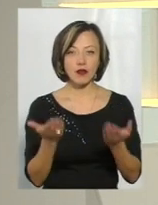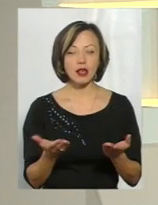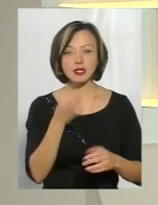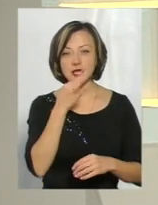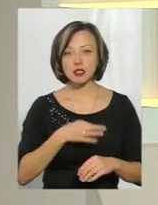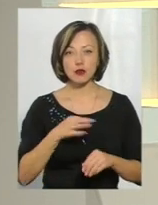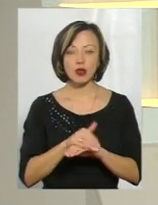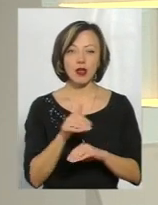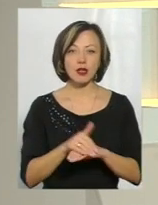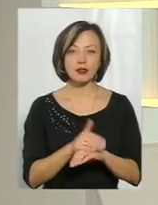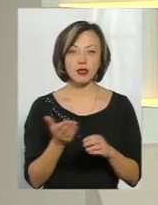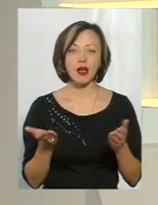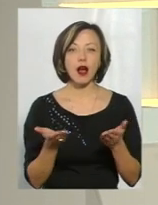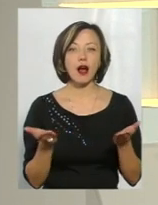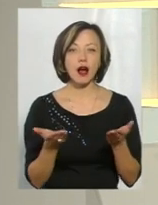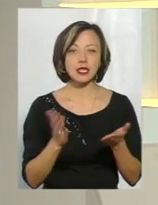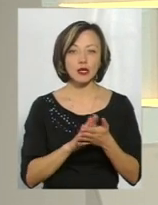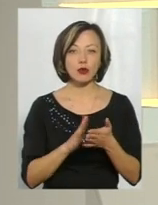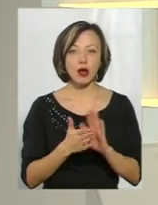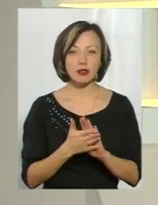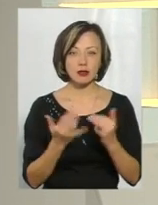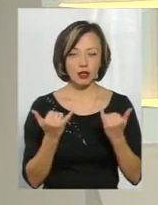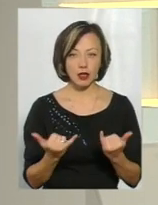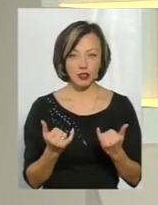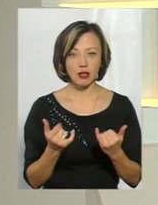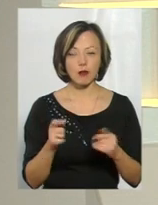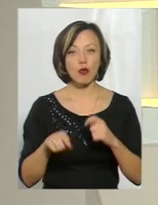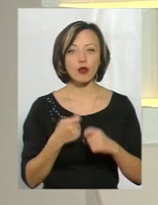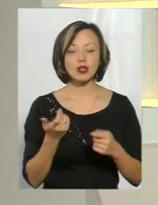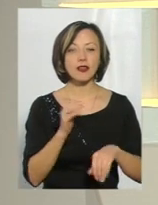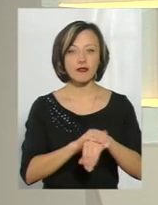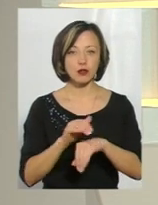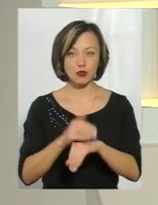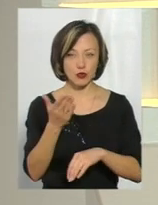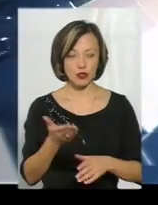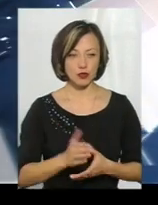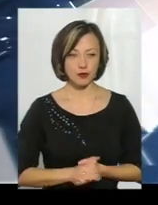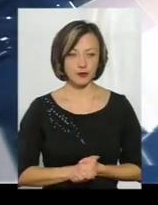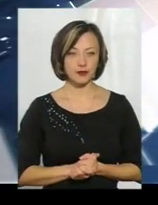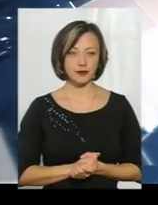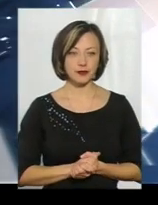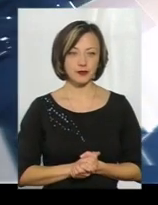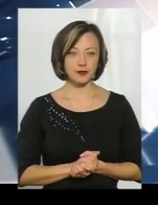ласка, яка ситуація наразі, які порушення фіксуєш?